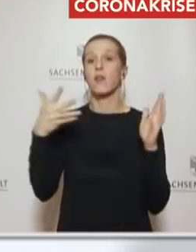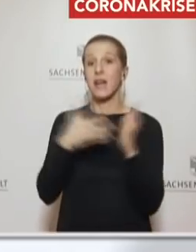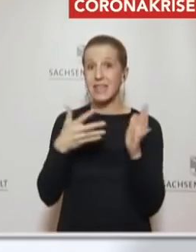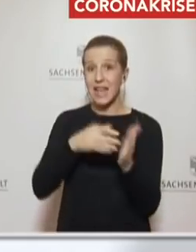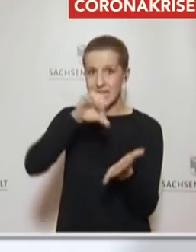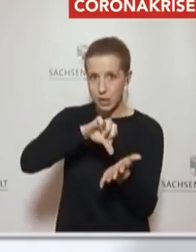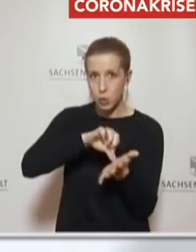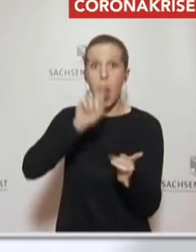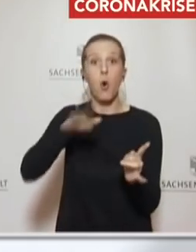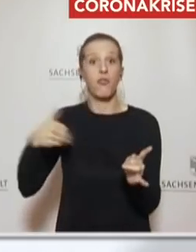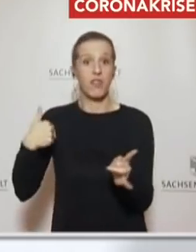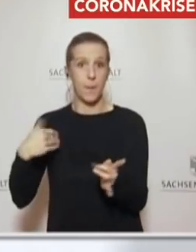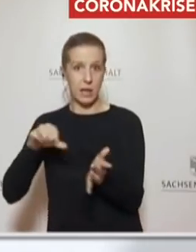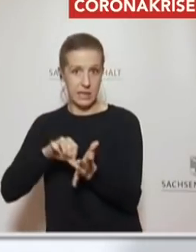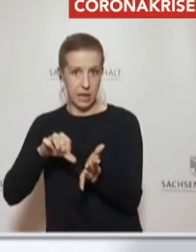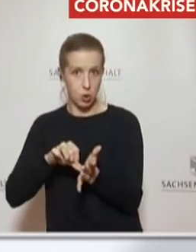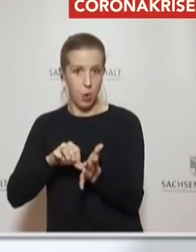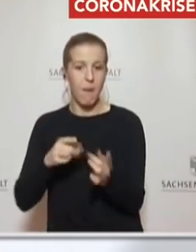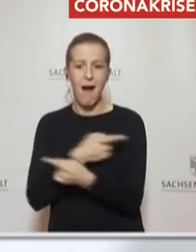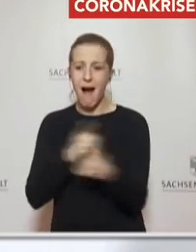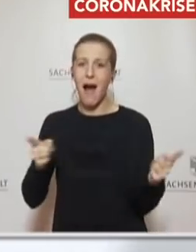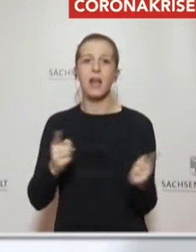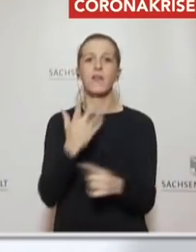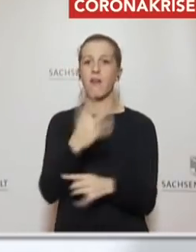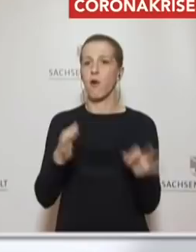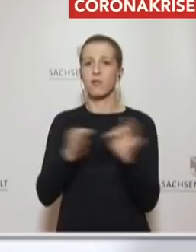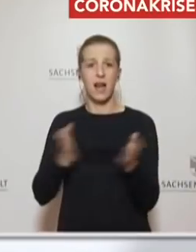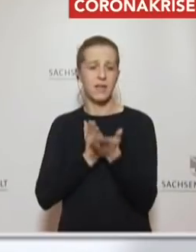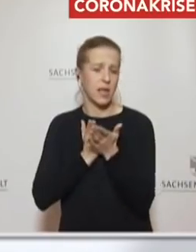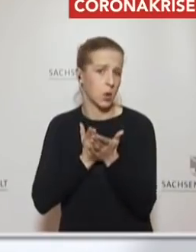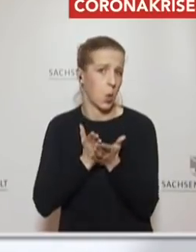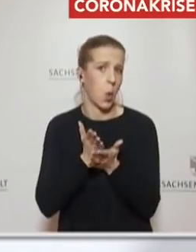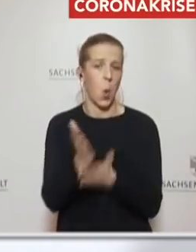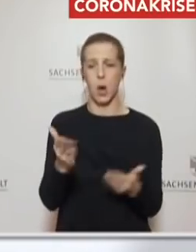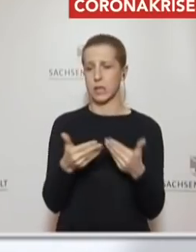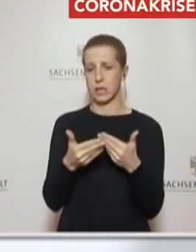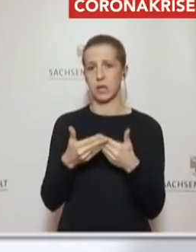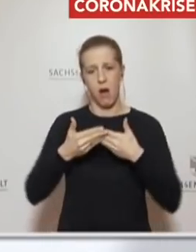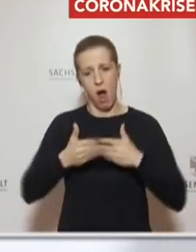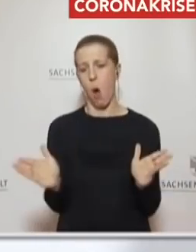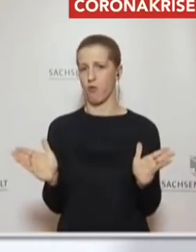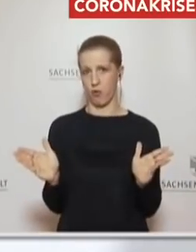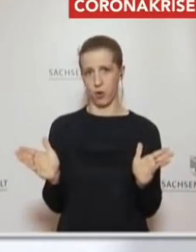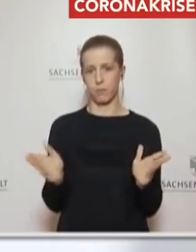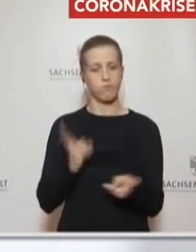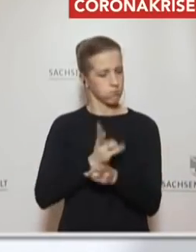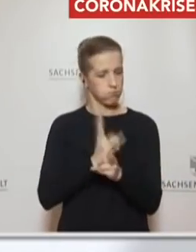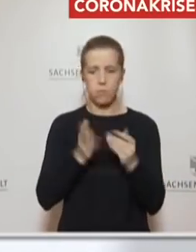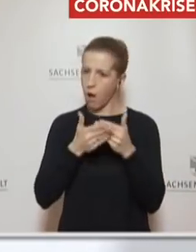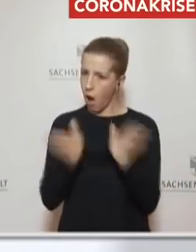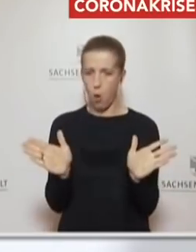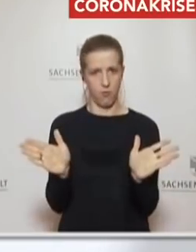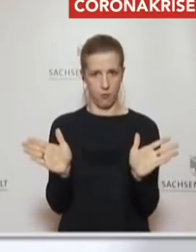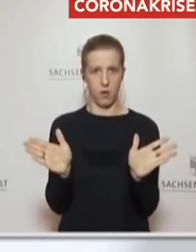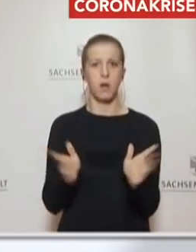der Fieberzentren, sollen über die kompletten Feiertage, über diese 5 Tage hinweg auch weiterhin geöffnet werden.